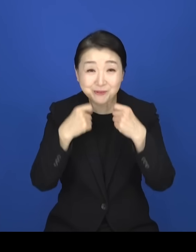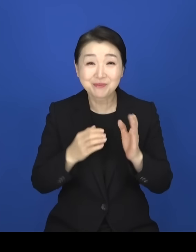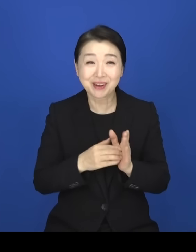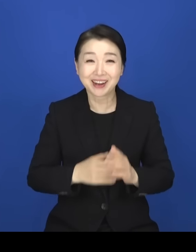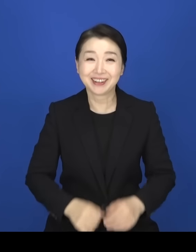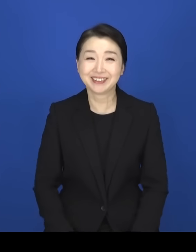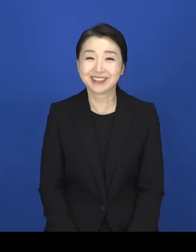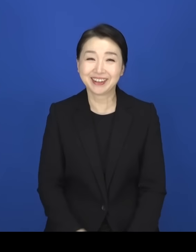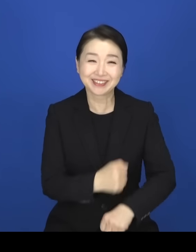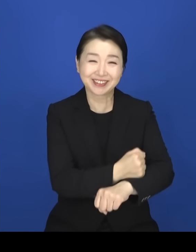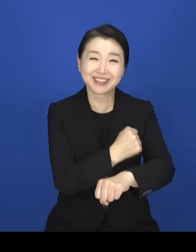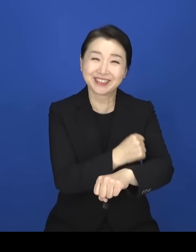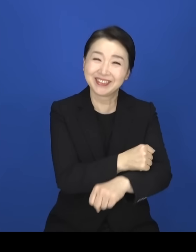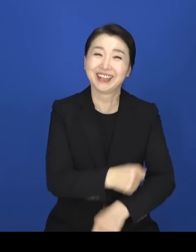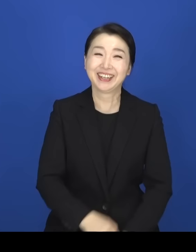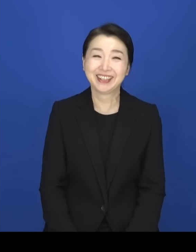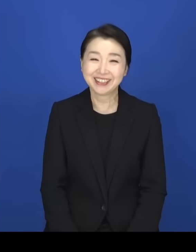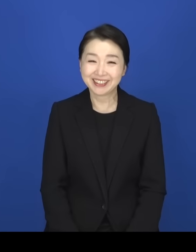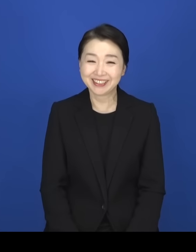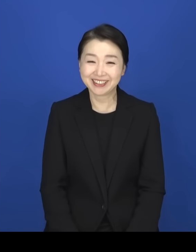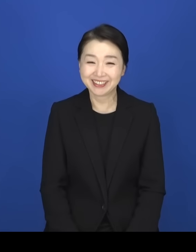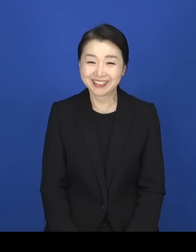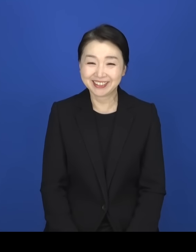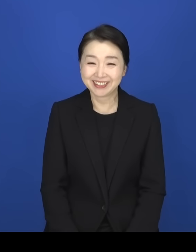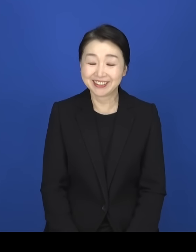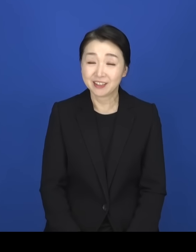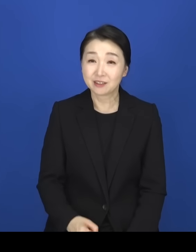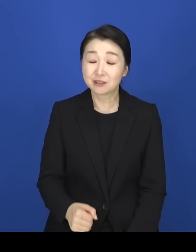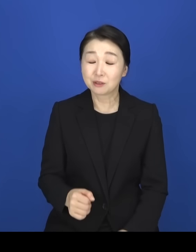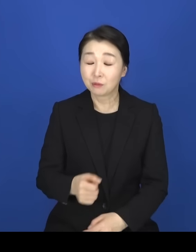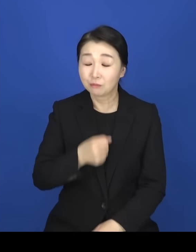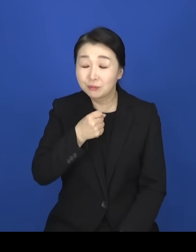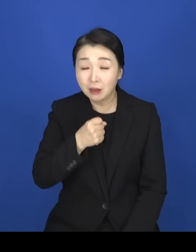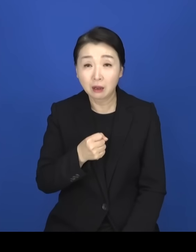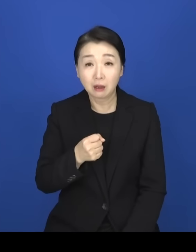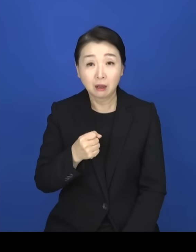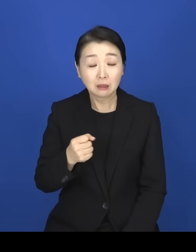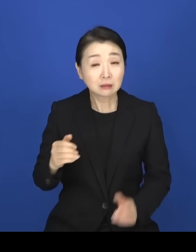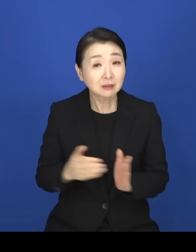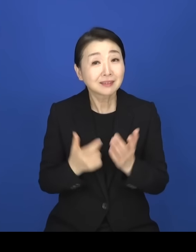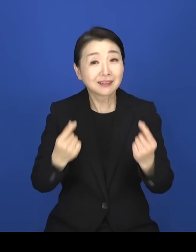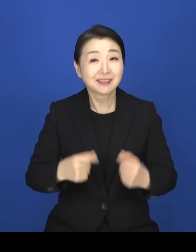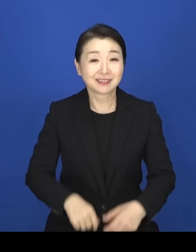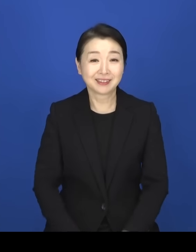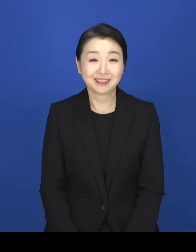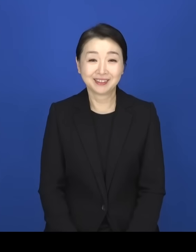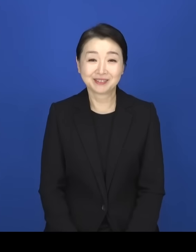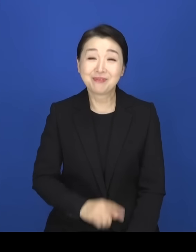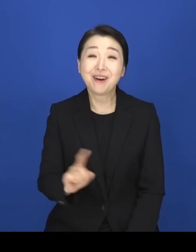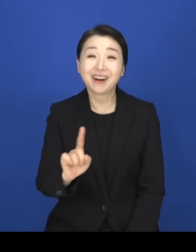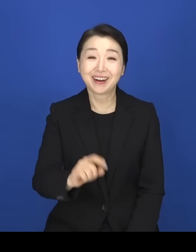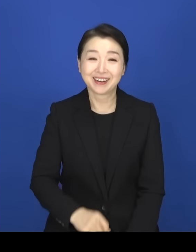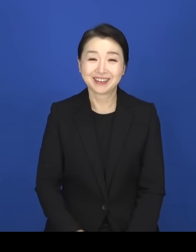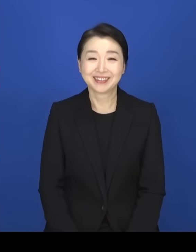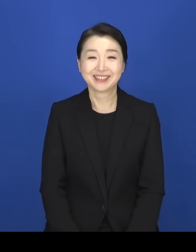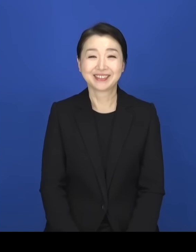났고 다시 오프닝 말투는 분위기. 클로징인데 다시 오프닝 분위기. 시작한 지